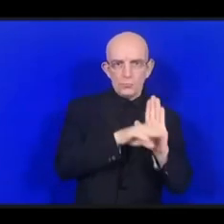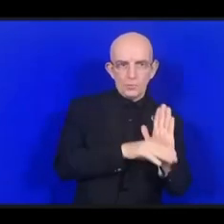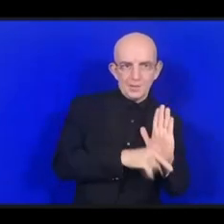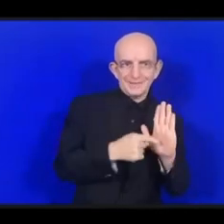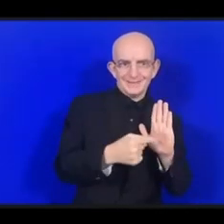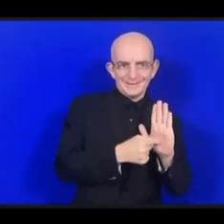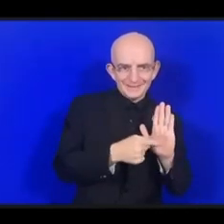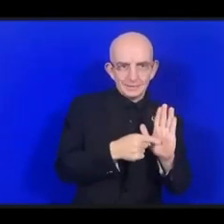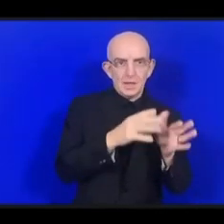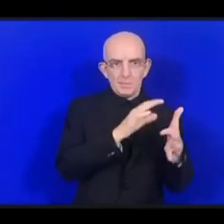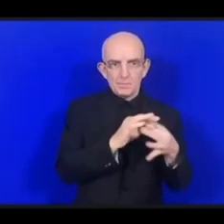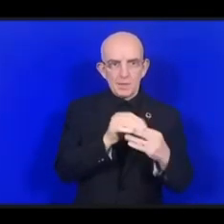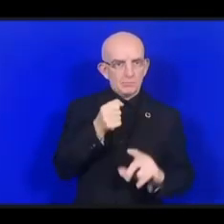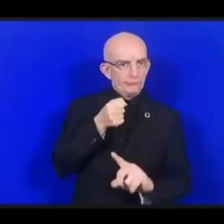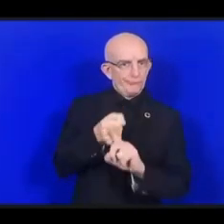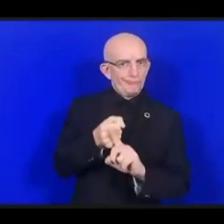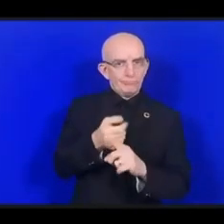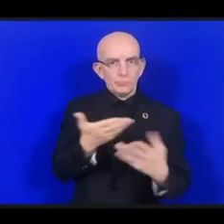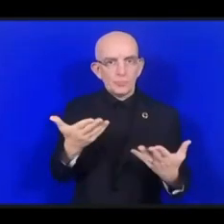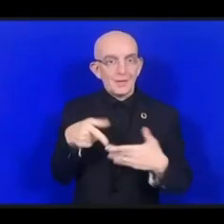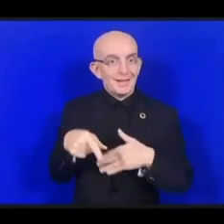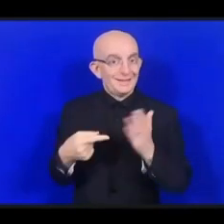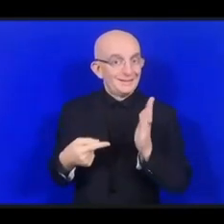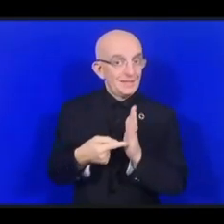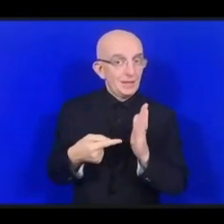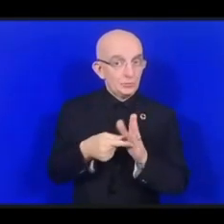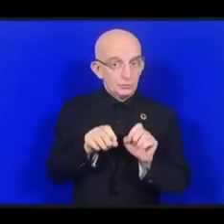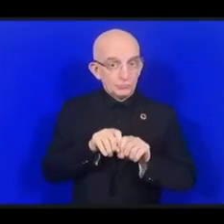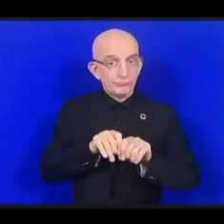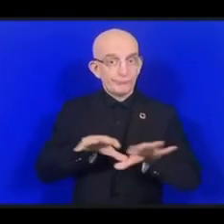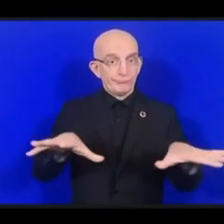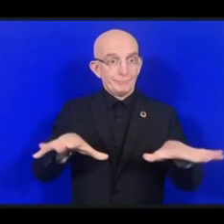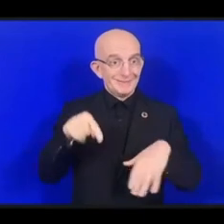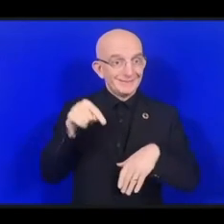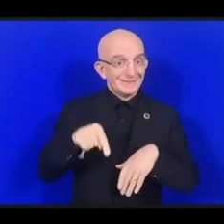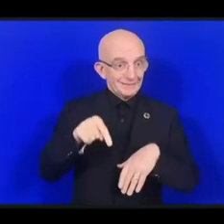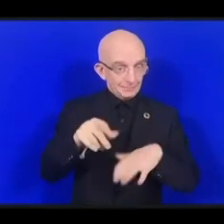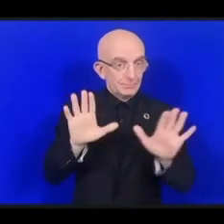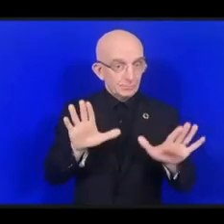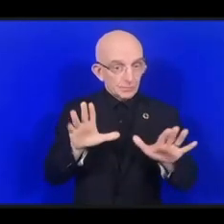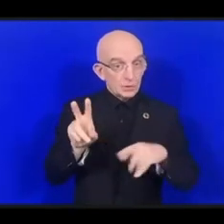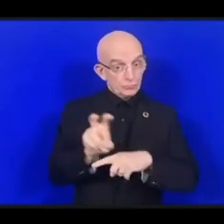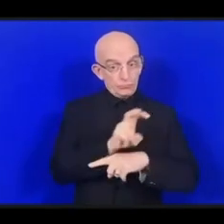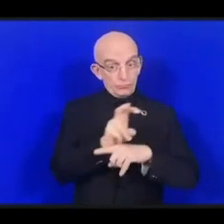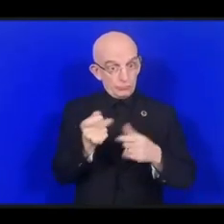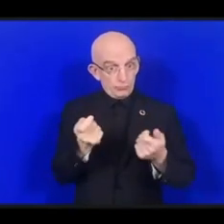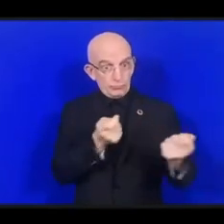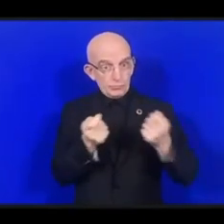新的技术的发展，要平衡好这两点。